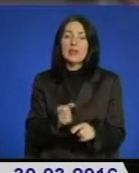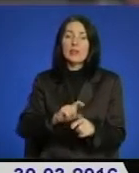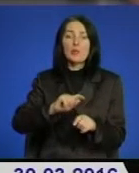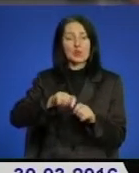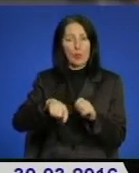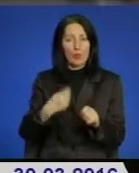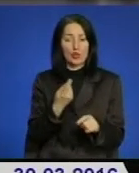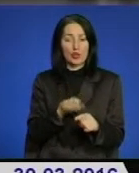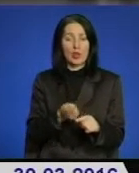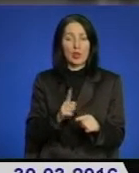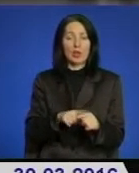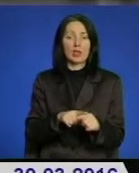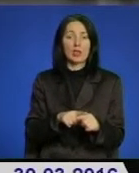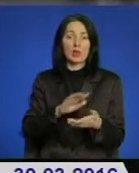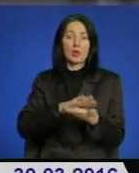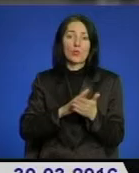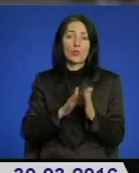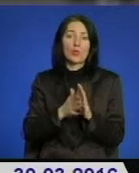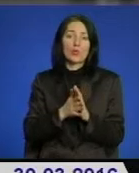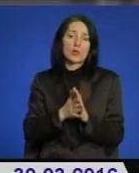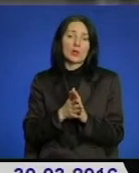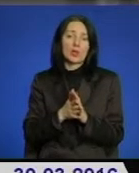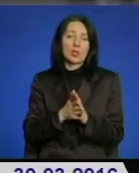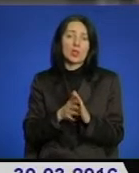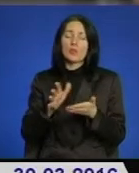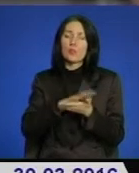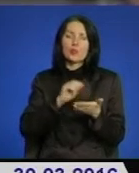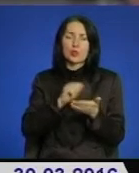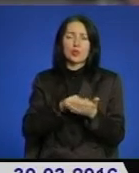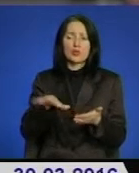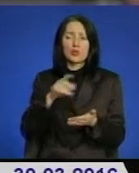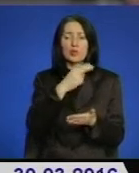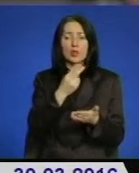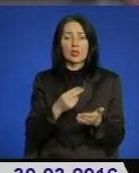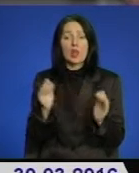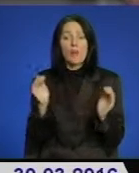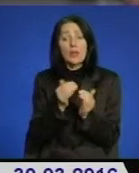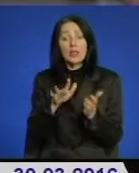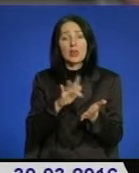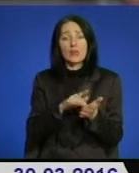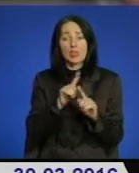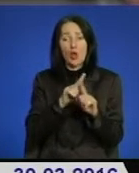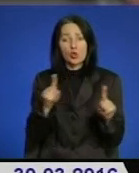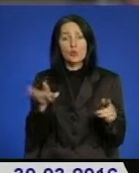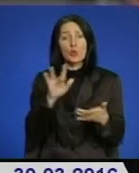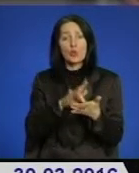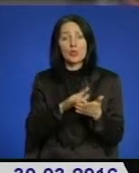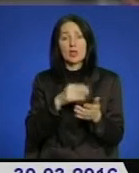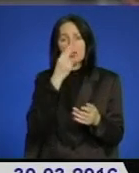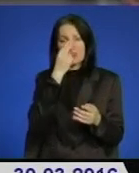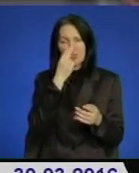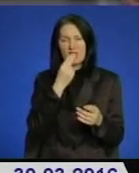порушниками, які умовно псують всю картину. В той же час невеликі міста, особливо міста з